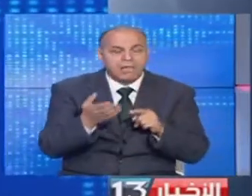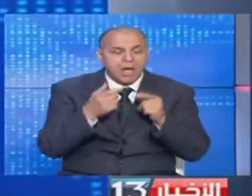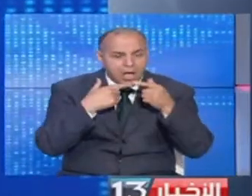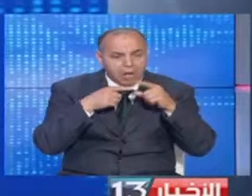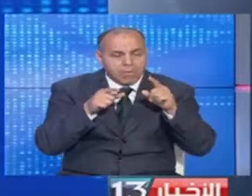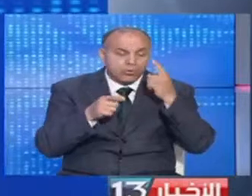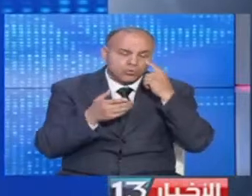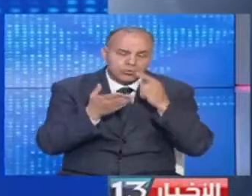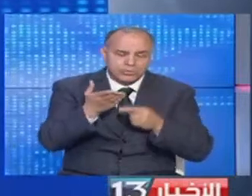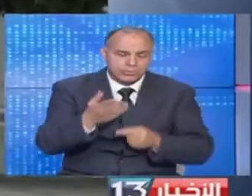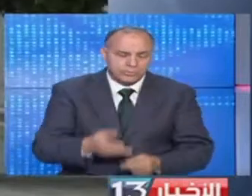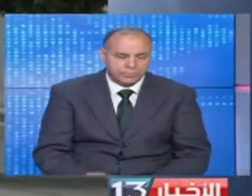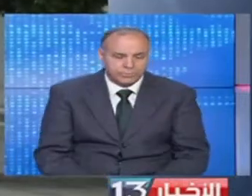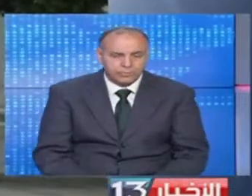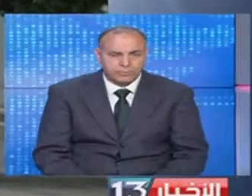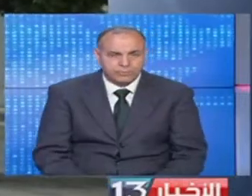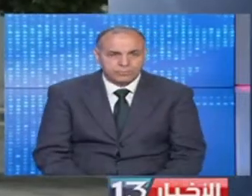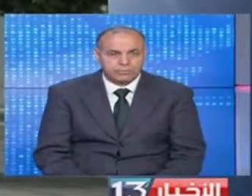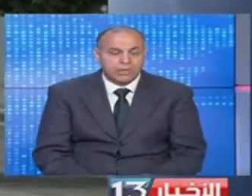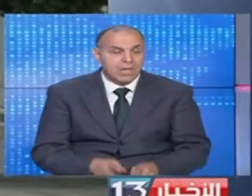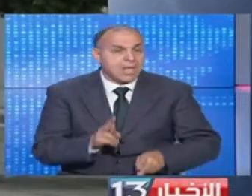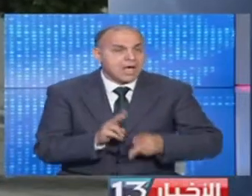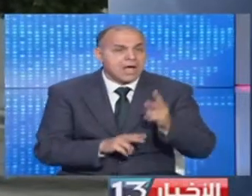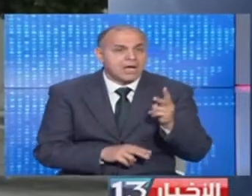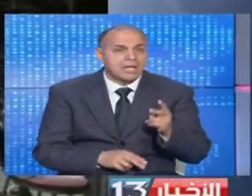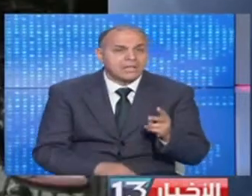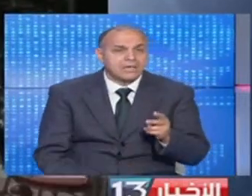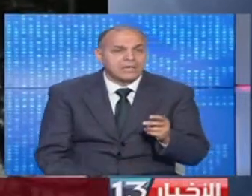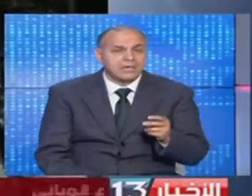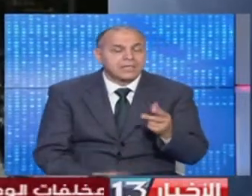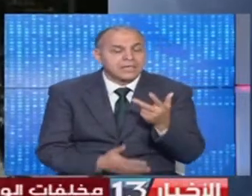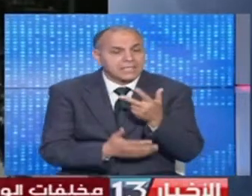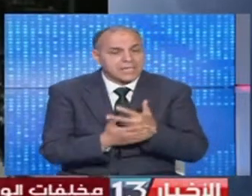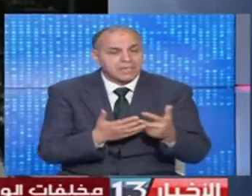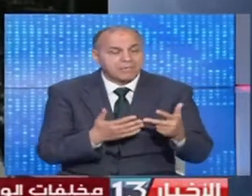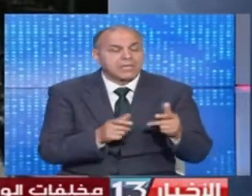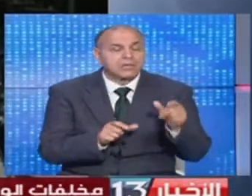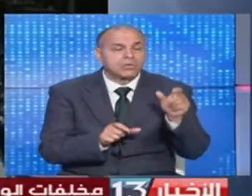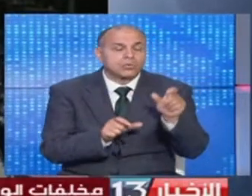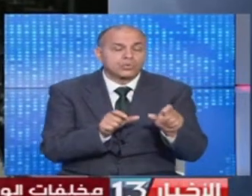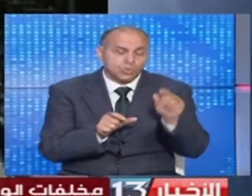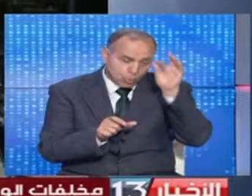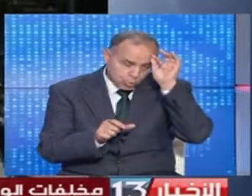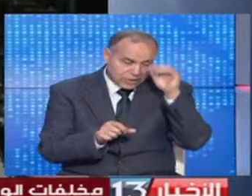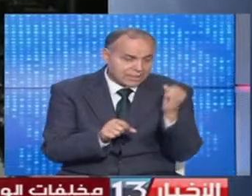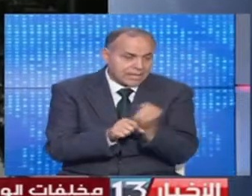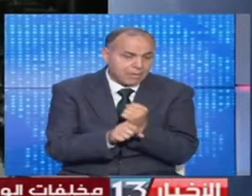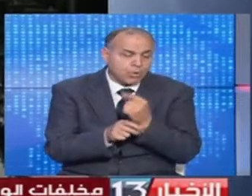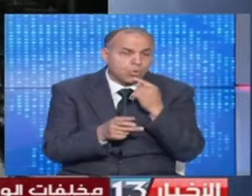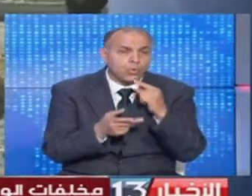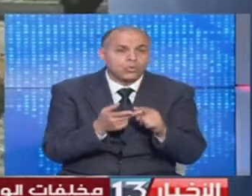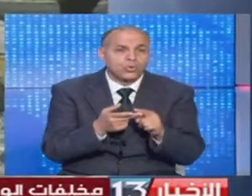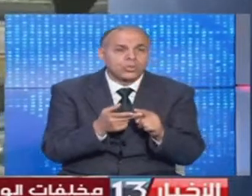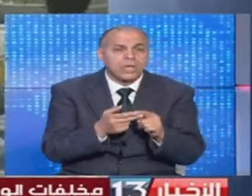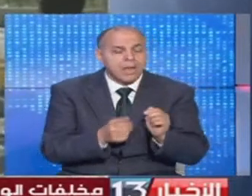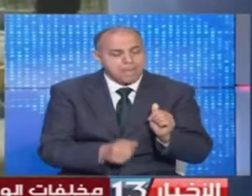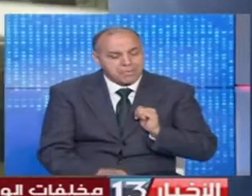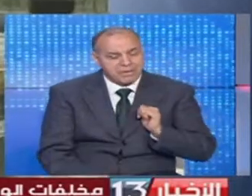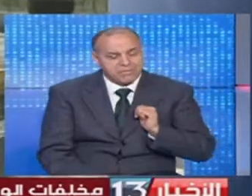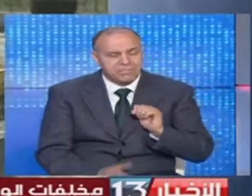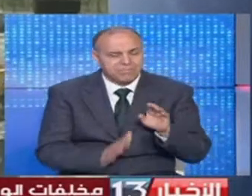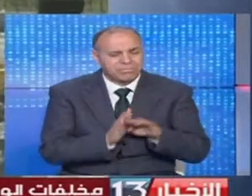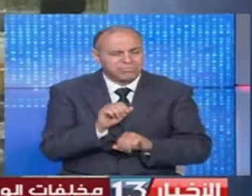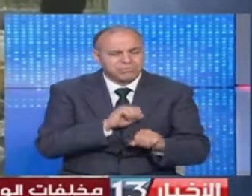الاخبار الضوء اكثر من ثلاثه ملايين تونسي يعملون في القطاع غير المنظم